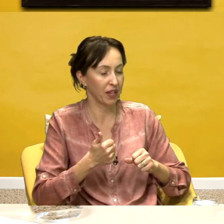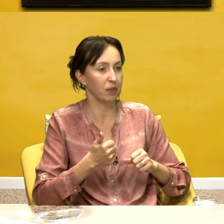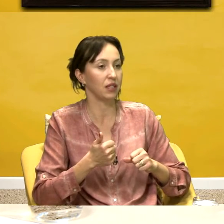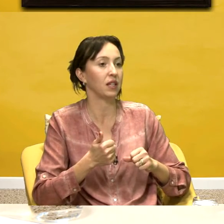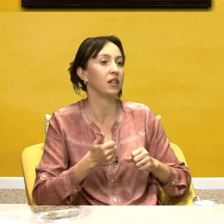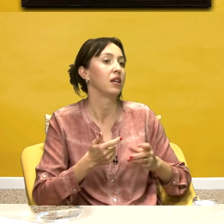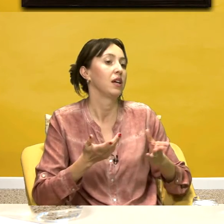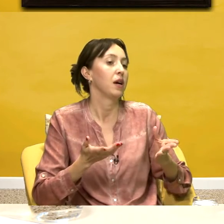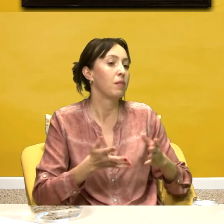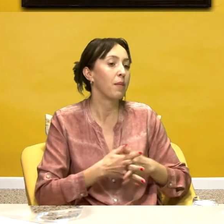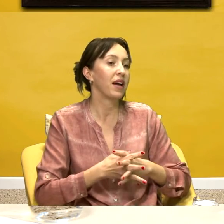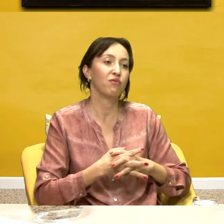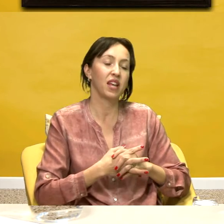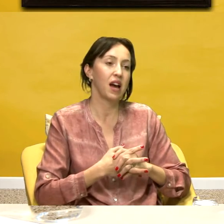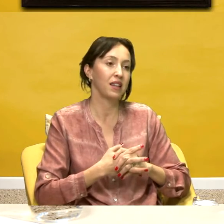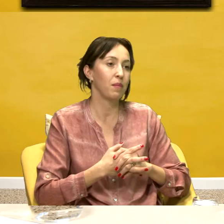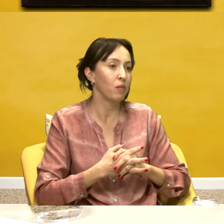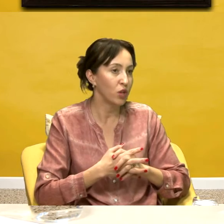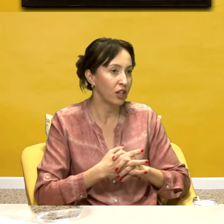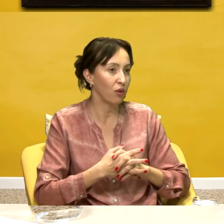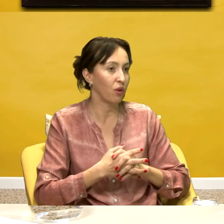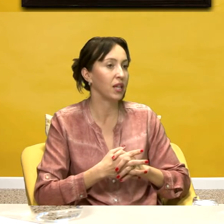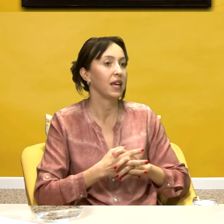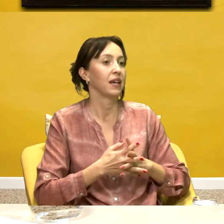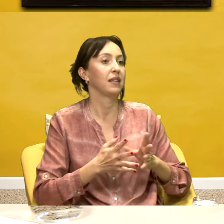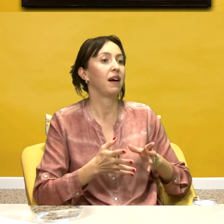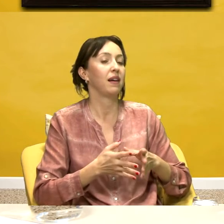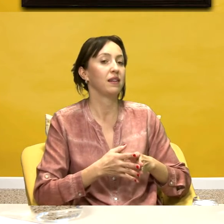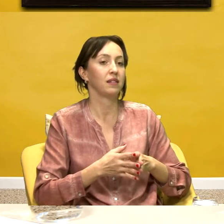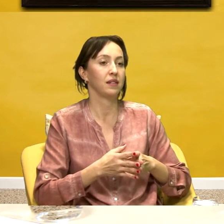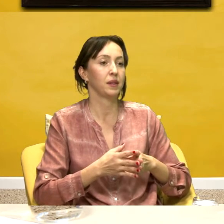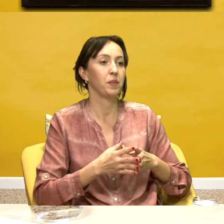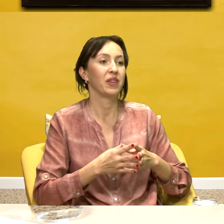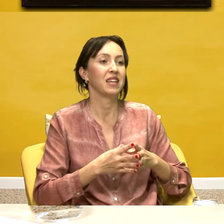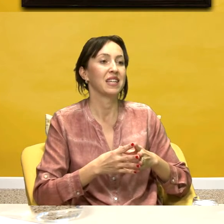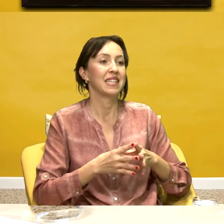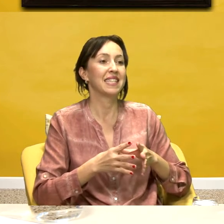pe săptămână. Mama ar vrea de mai multe ori, dar